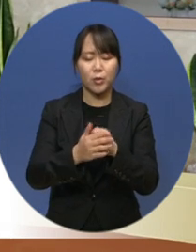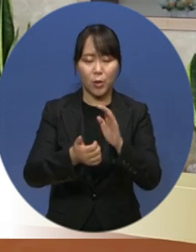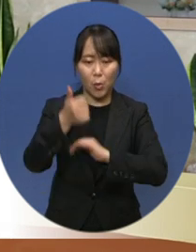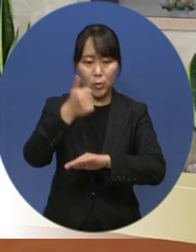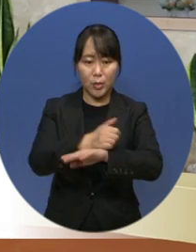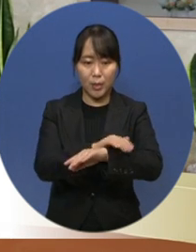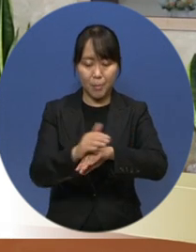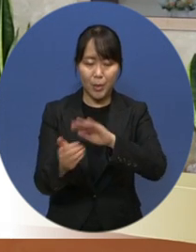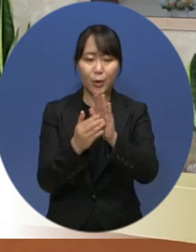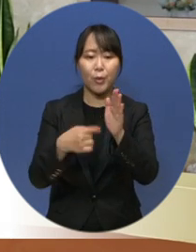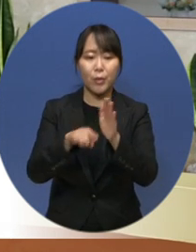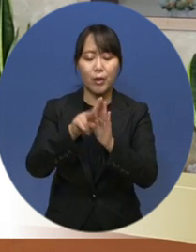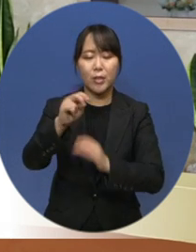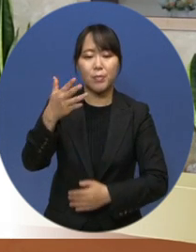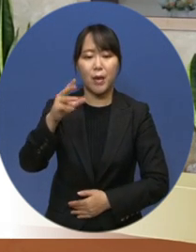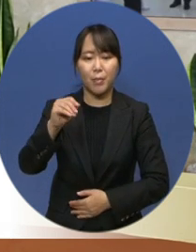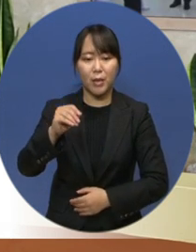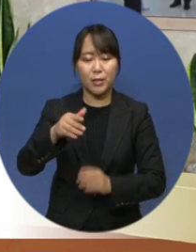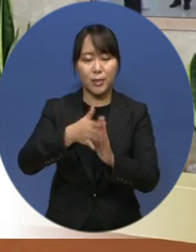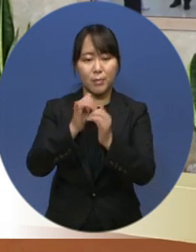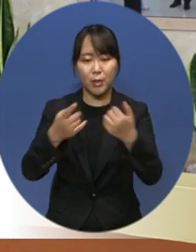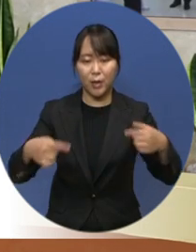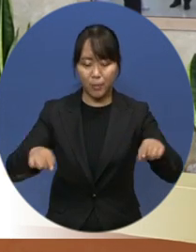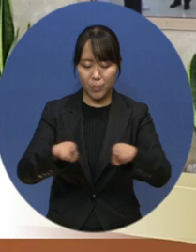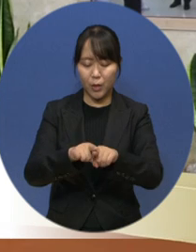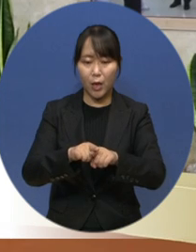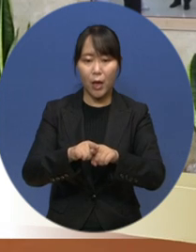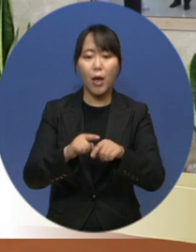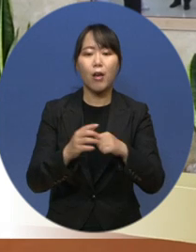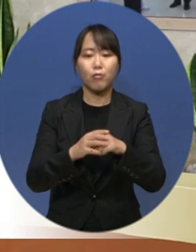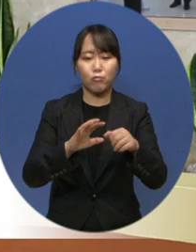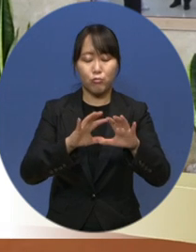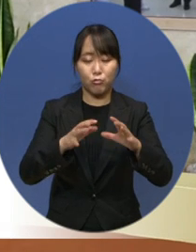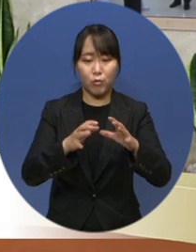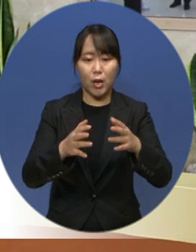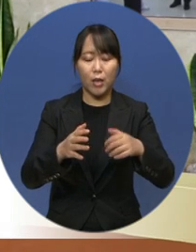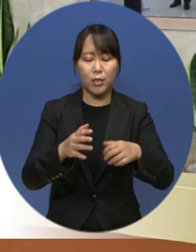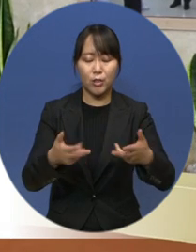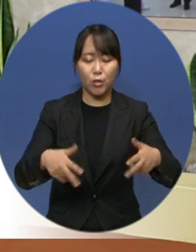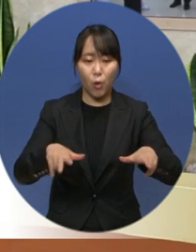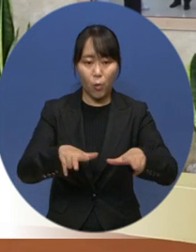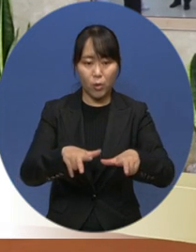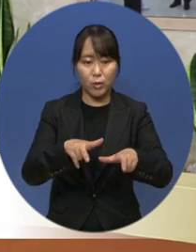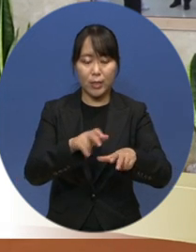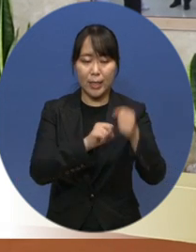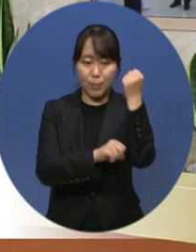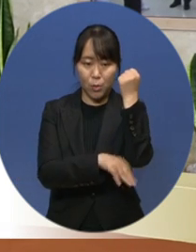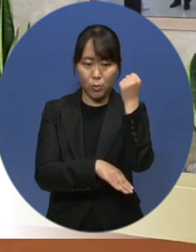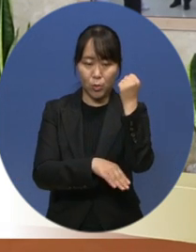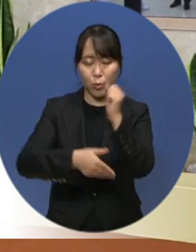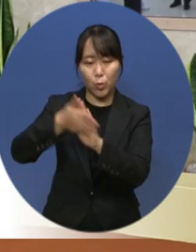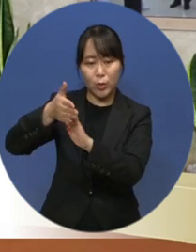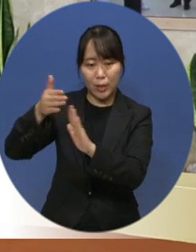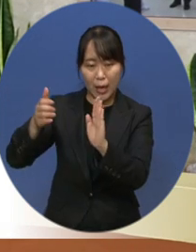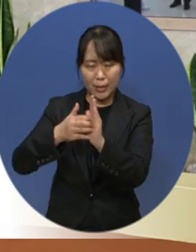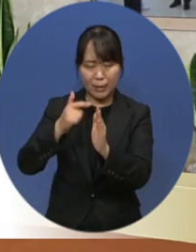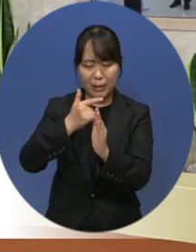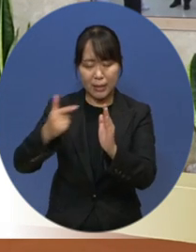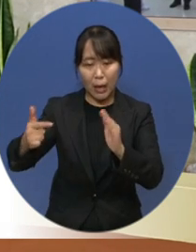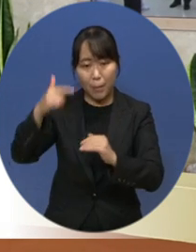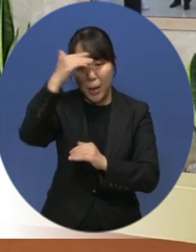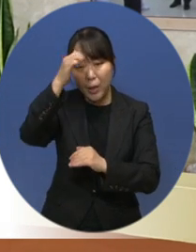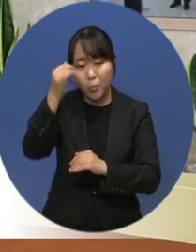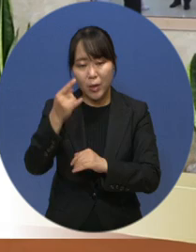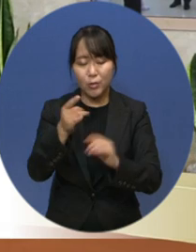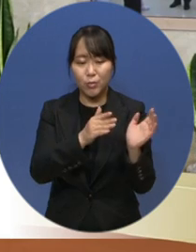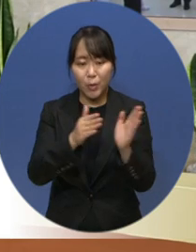위해서 28만 시민과 함께 국가정원을 중심으로 도심권까지 거대한 박람회장을 조성하고 세